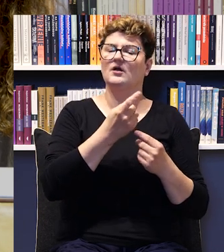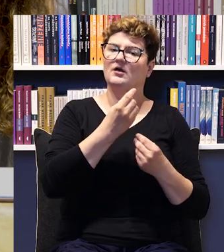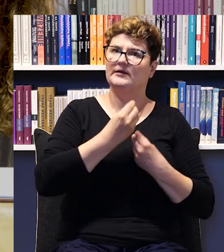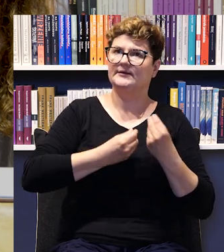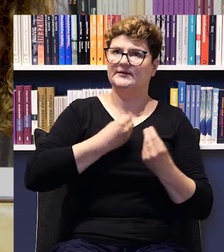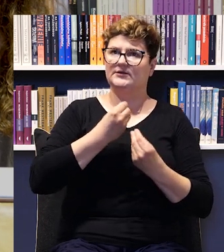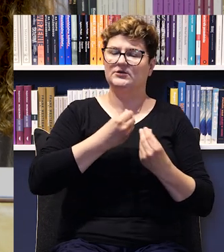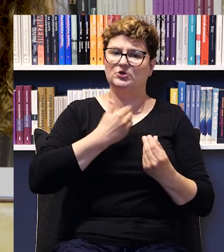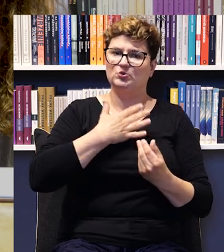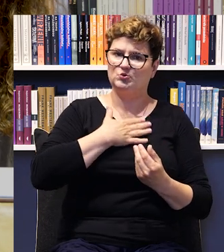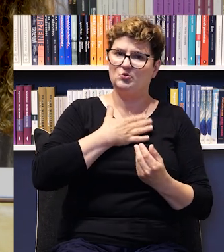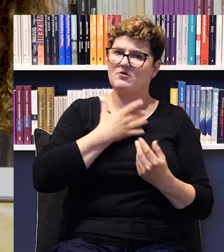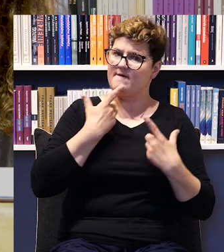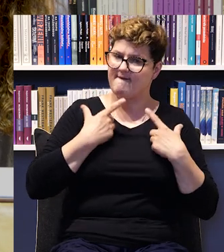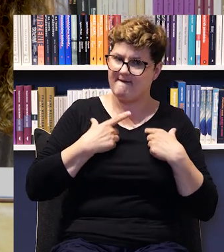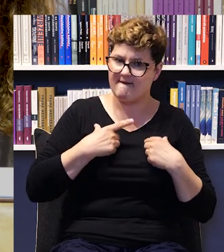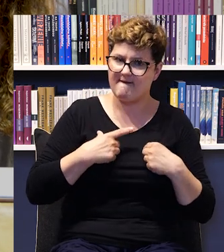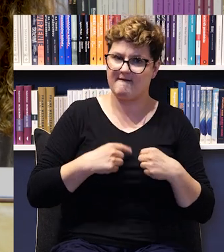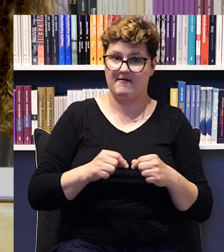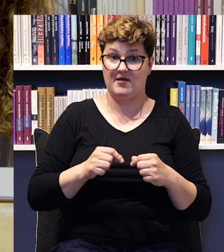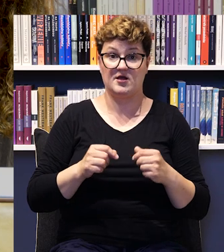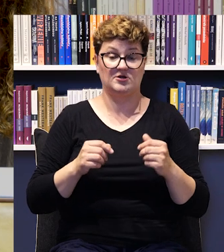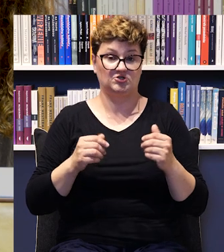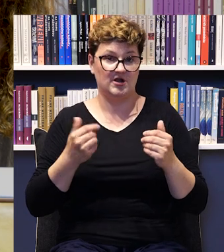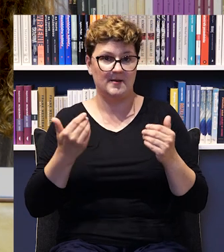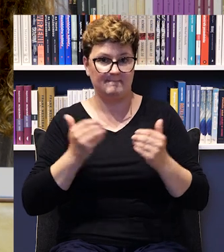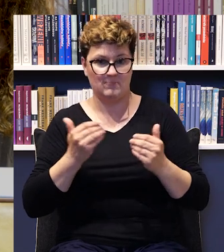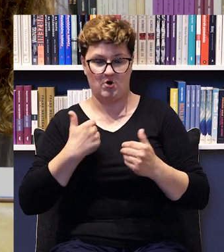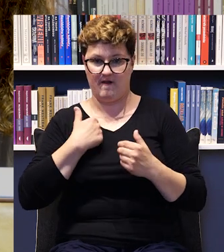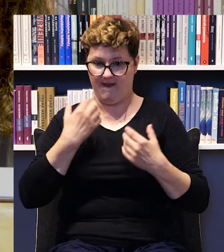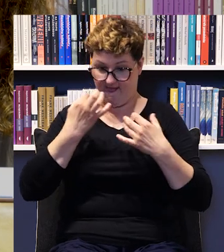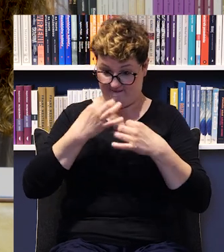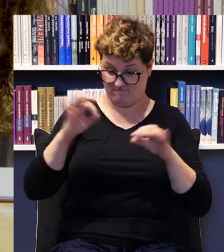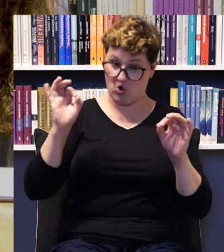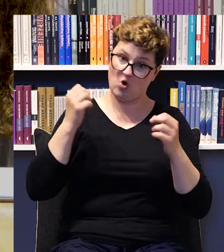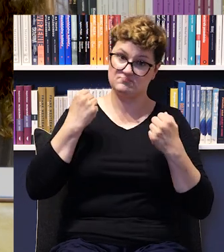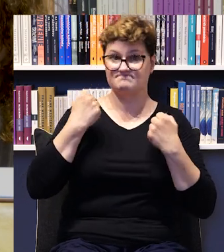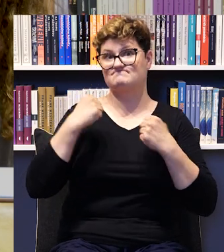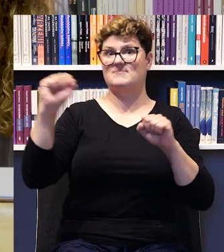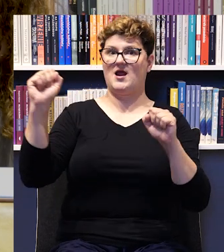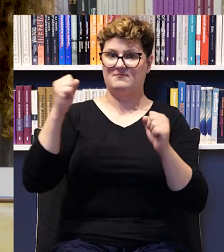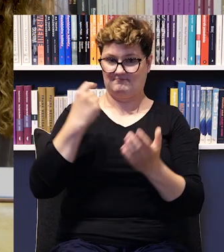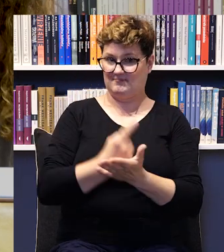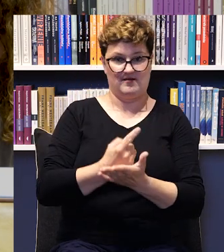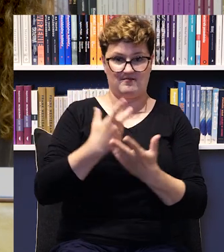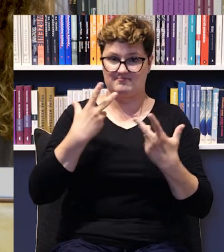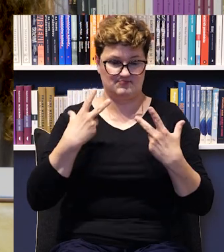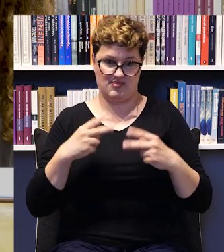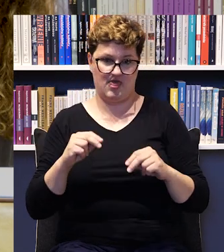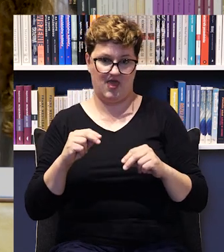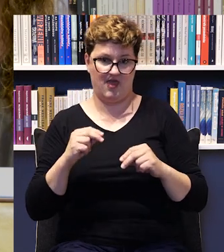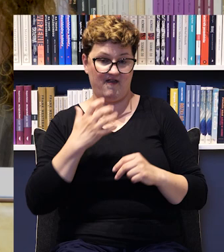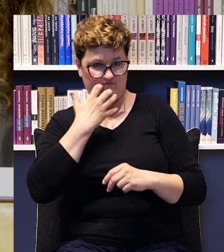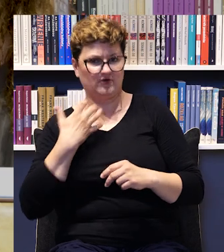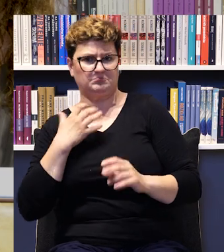zaczyna sobie zdawać trochę sprawę z tego, że być może jest mniej wyemancypowana niż jej się wydawało. No nie? I